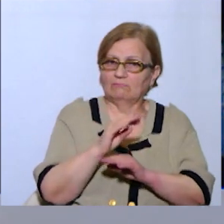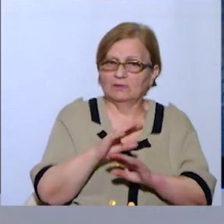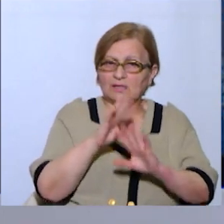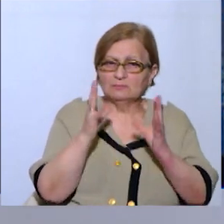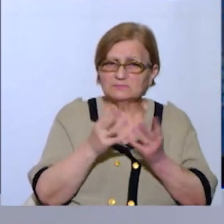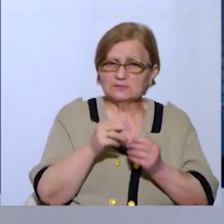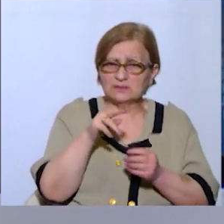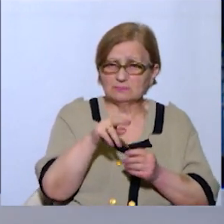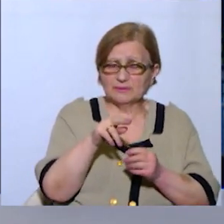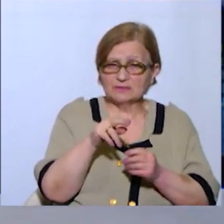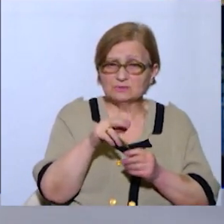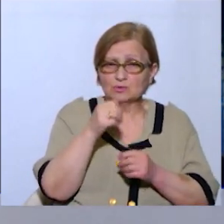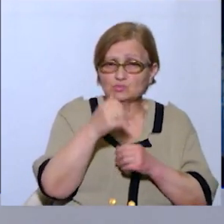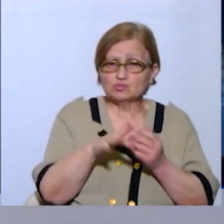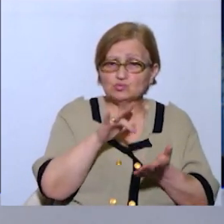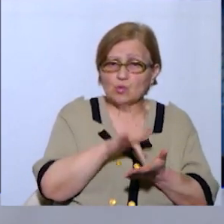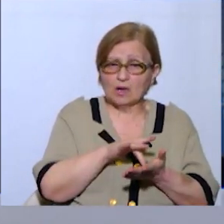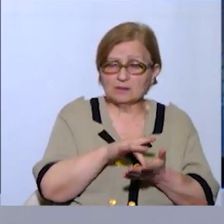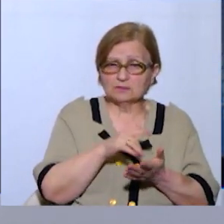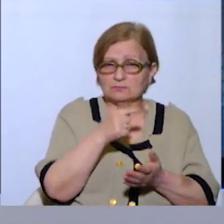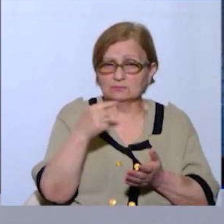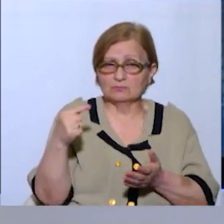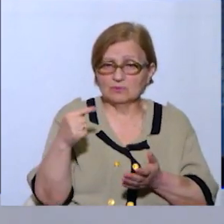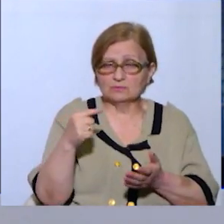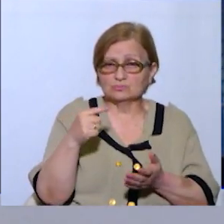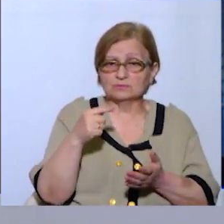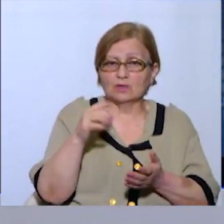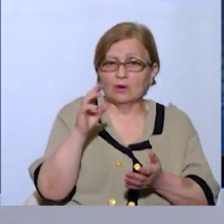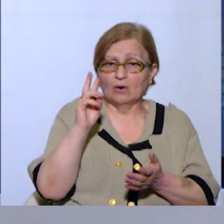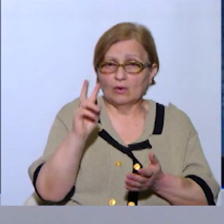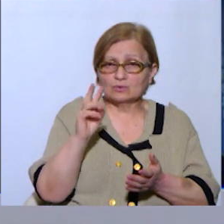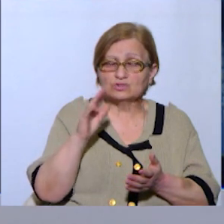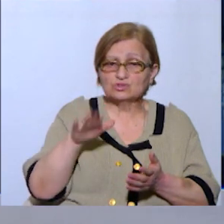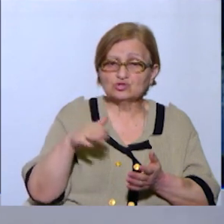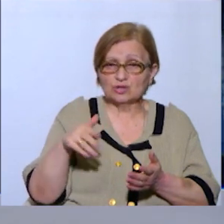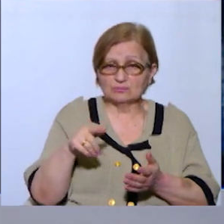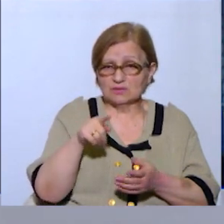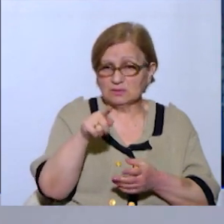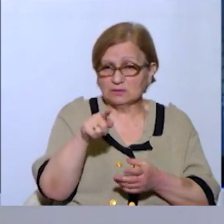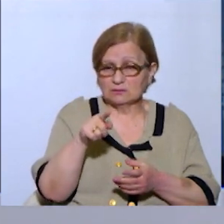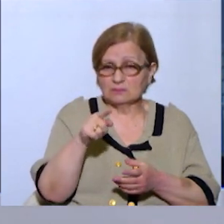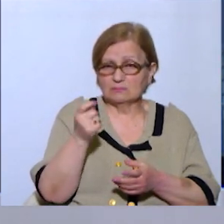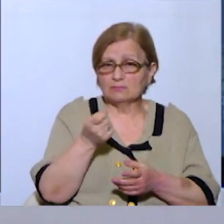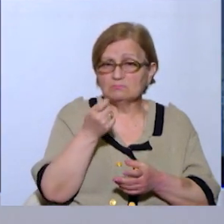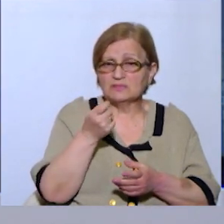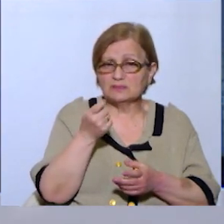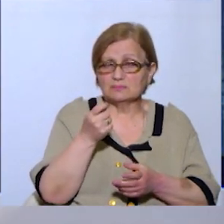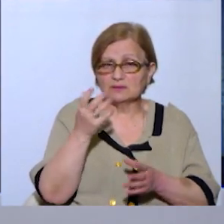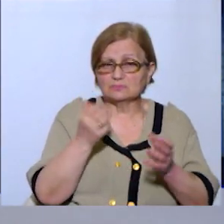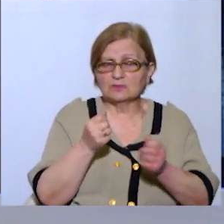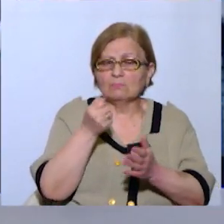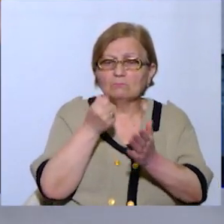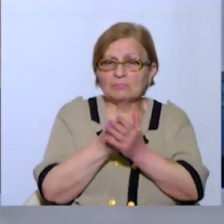პეს შუალედი მინუს 2-ის შემდეგაა, იგი მინიმალურ მნიშვნელობას